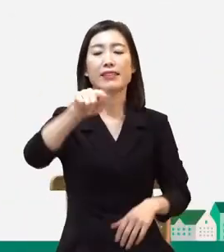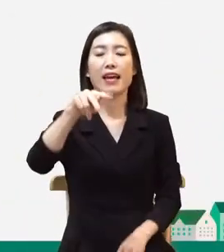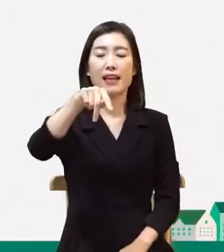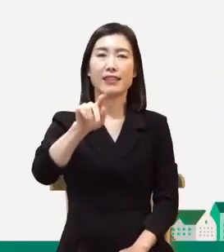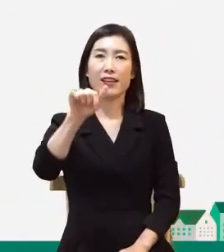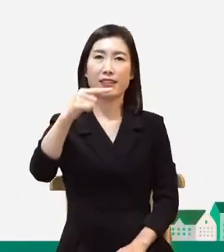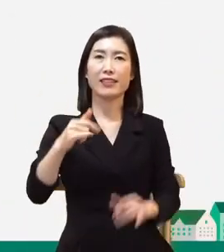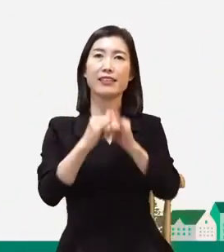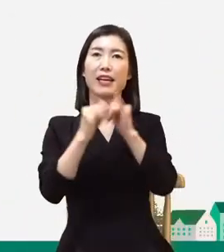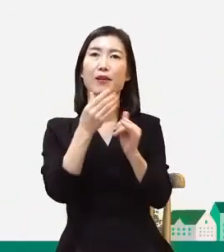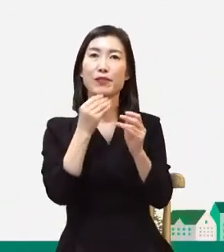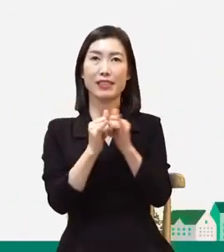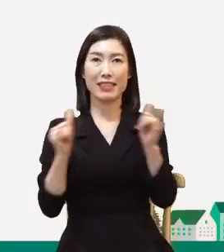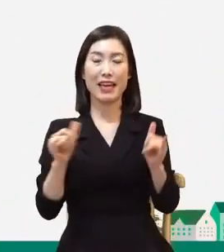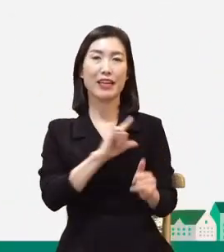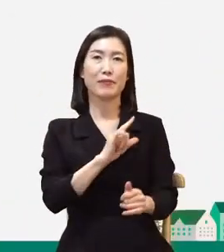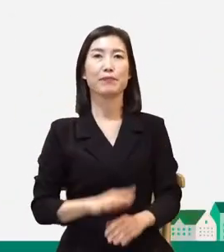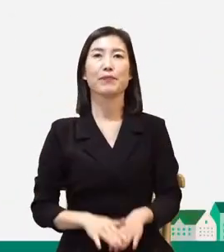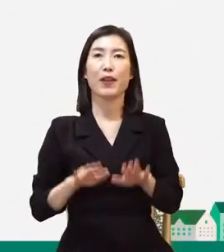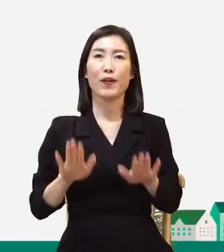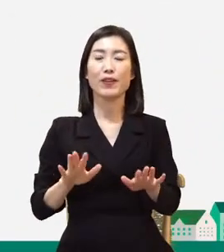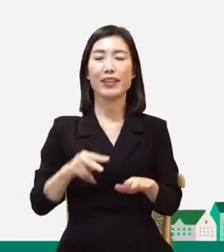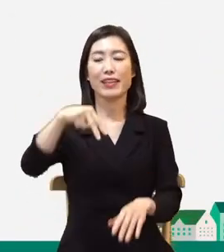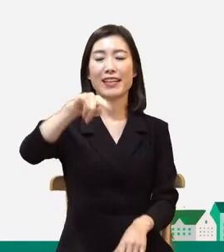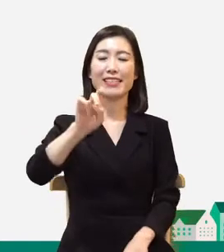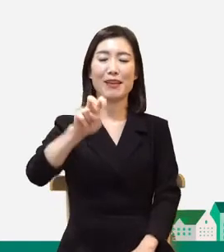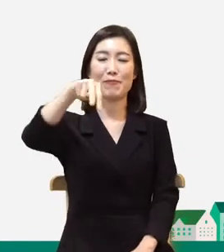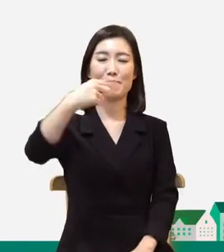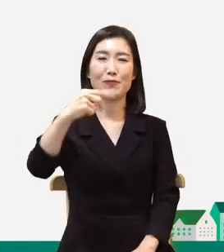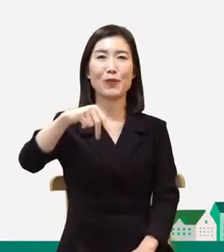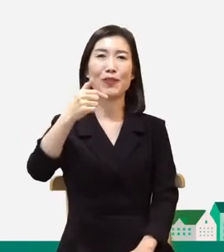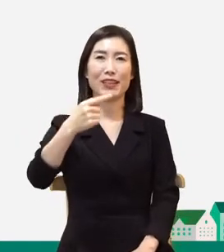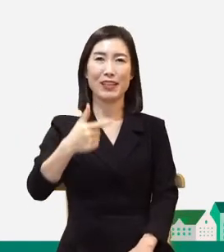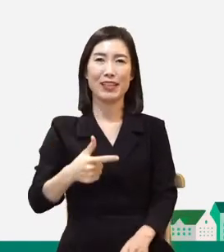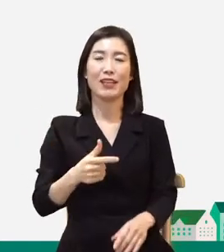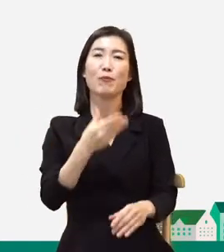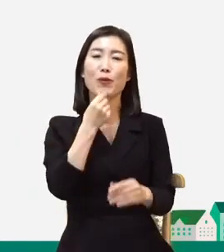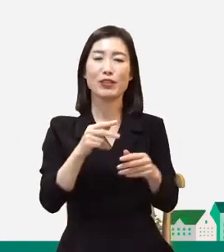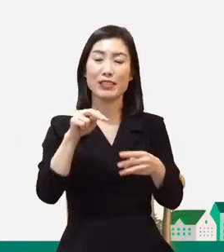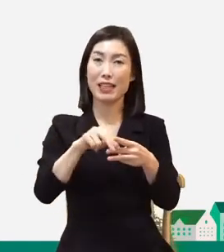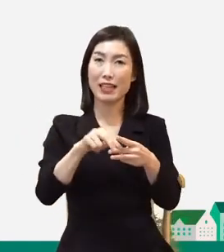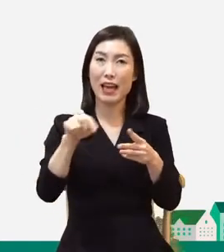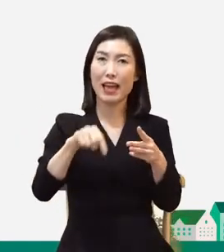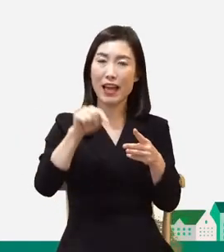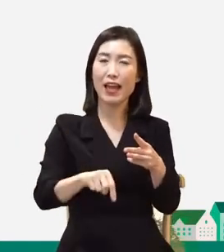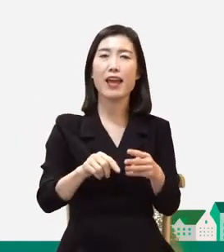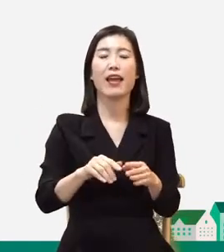차성근 사회복지사입니다. 저는 오늘 샘솟눈집이 추구하는 지역사회에서의 삶과